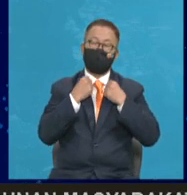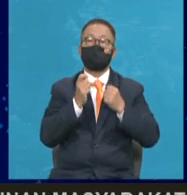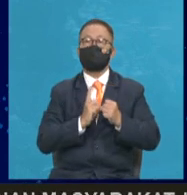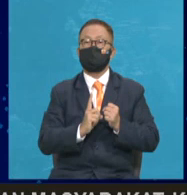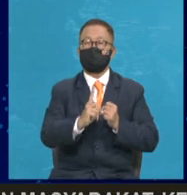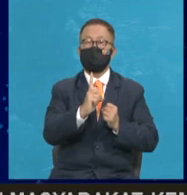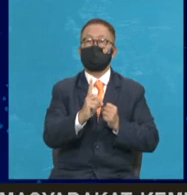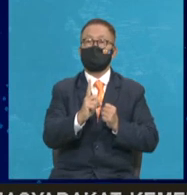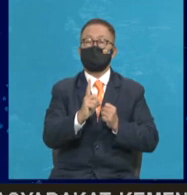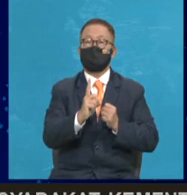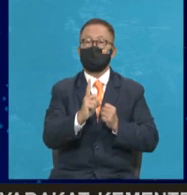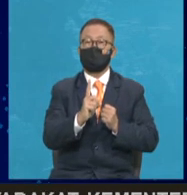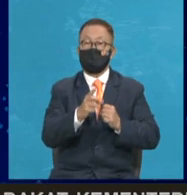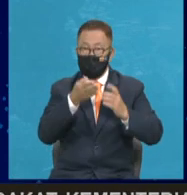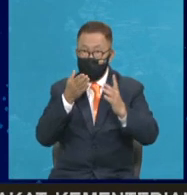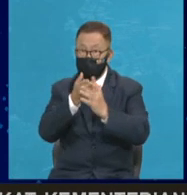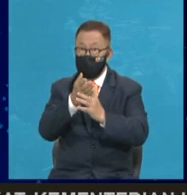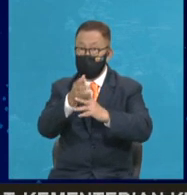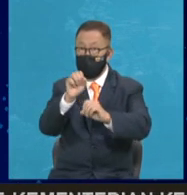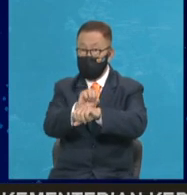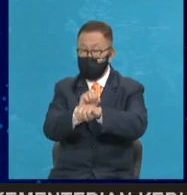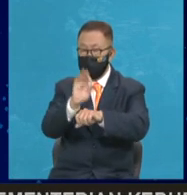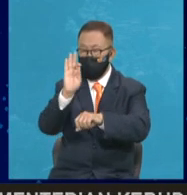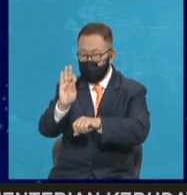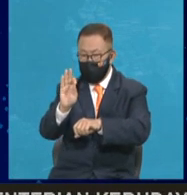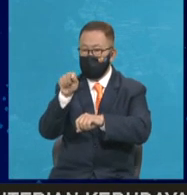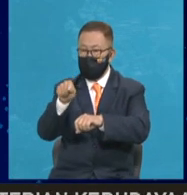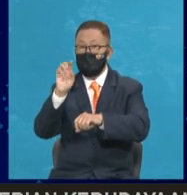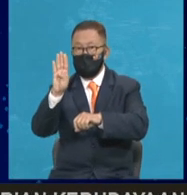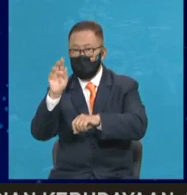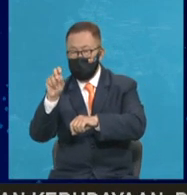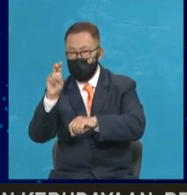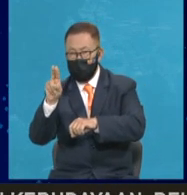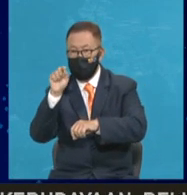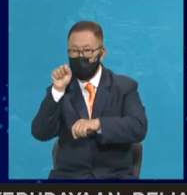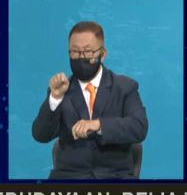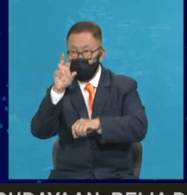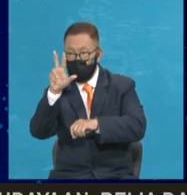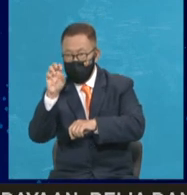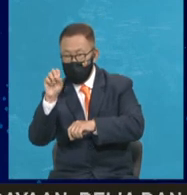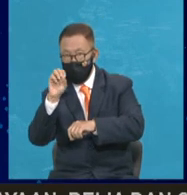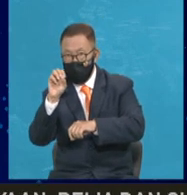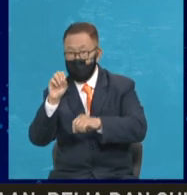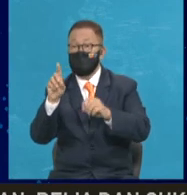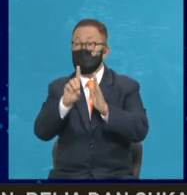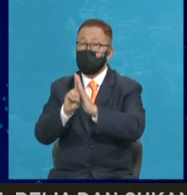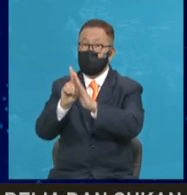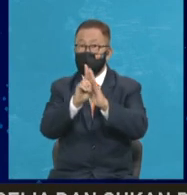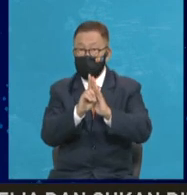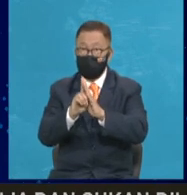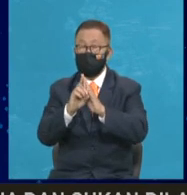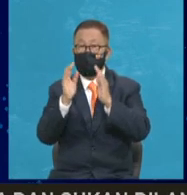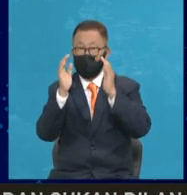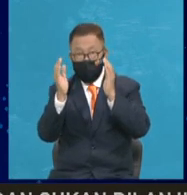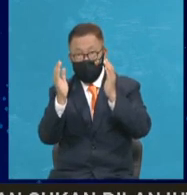lagi acara berkewajiban melalui Project Fathul barraqah tiga perguruan kosong ke rumah-rumah mualaf di daerah Brunei dan